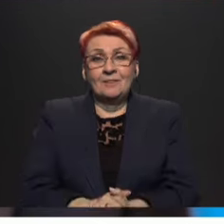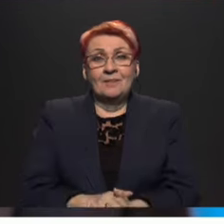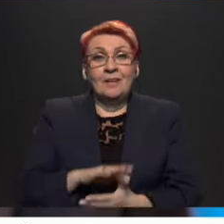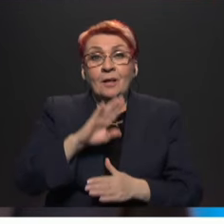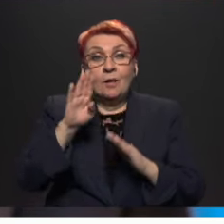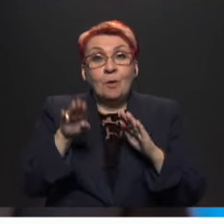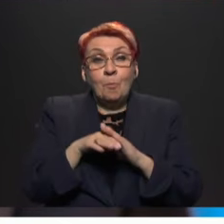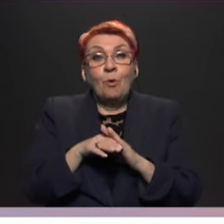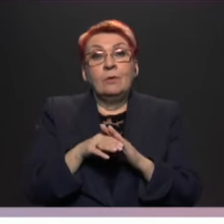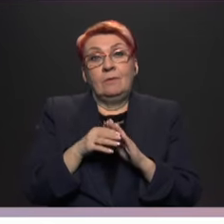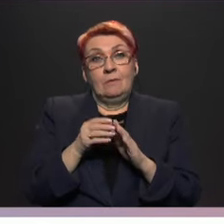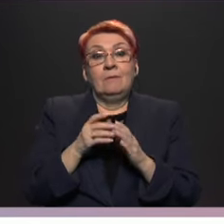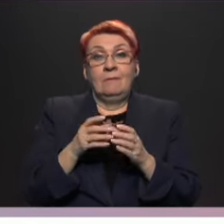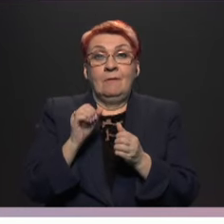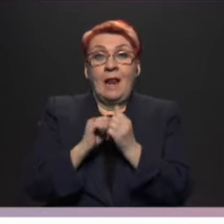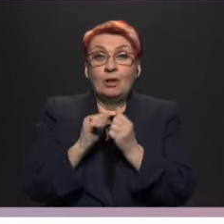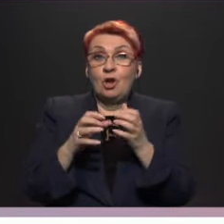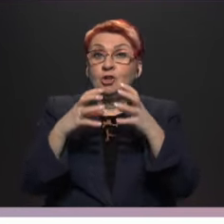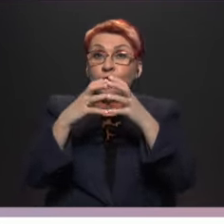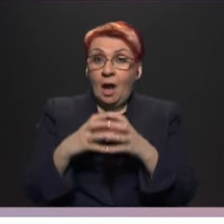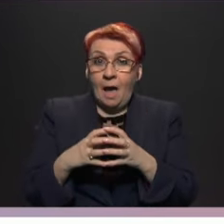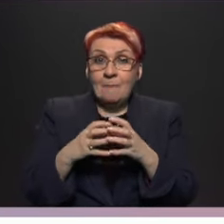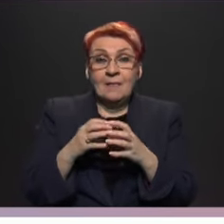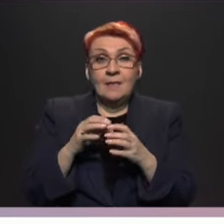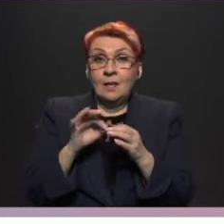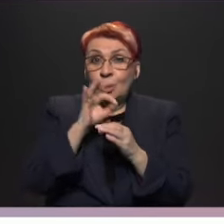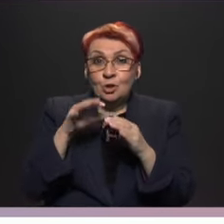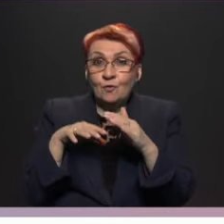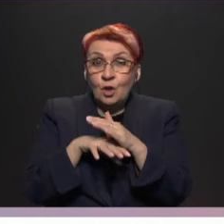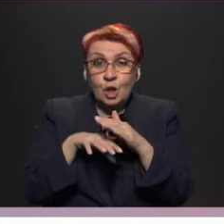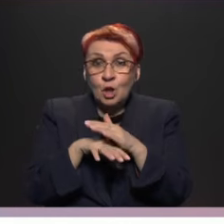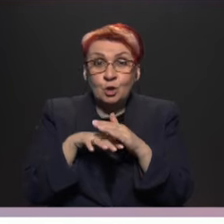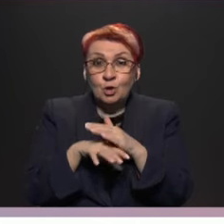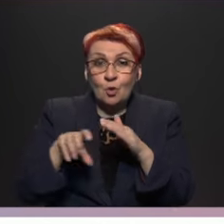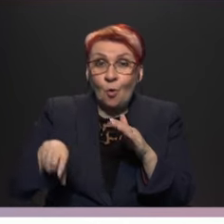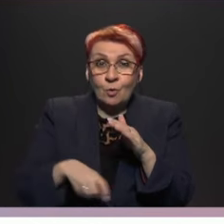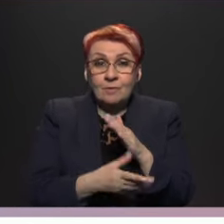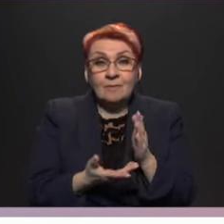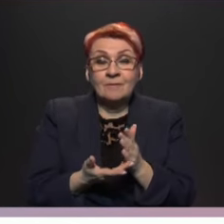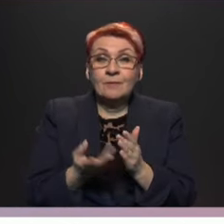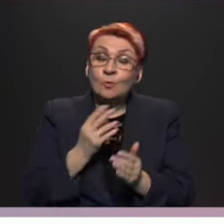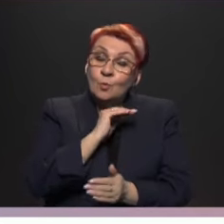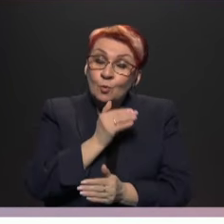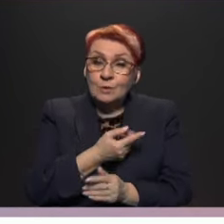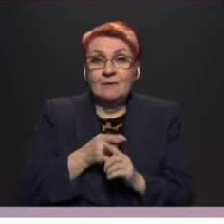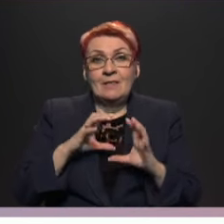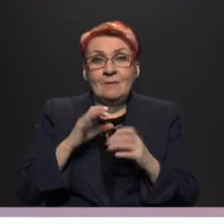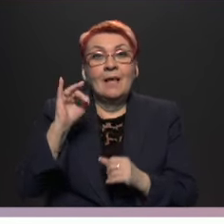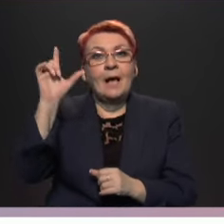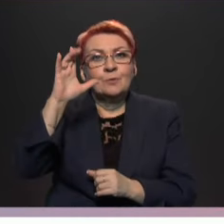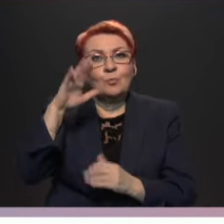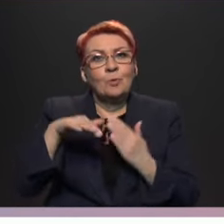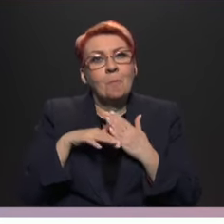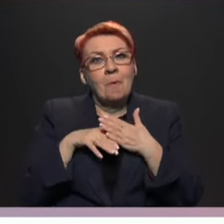лежачий камень вода не течет, и надо самому тоже немножечко прилагать усилия в этом мире, и Господь уже будет